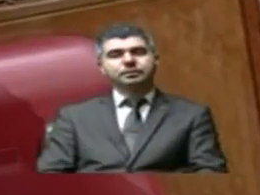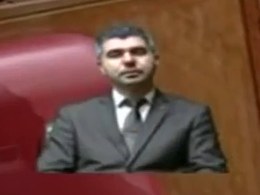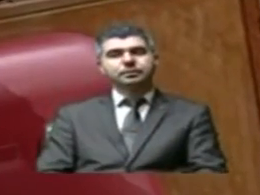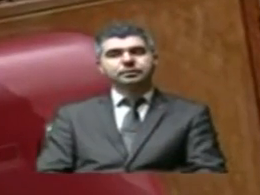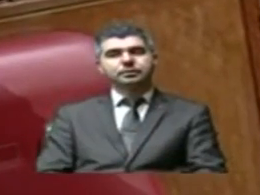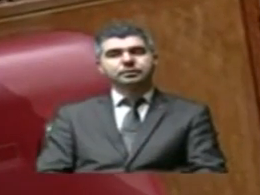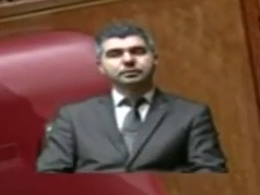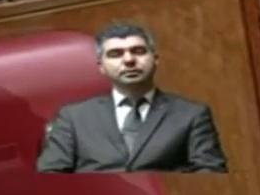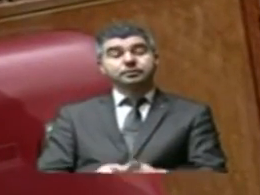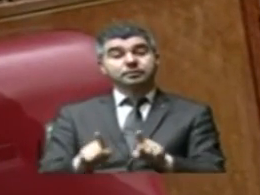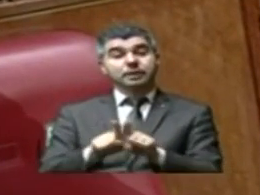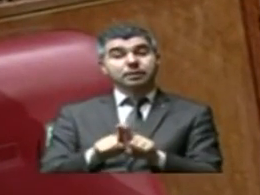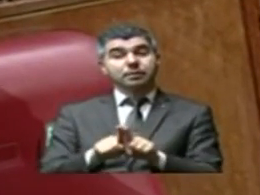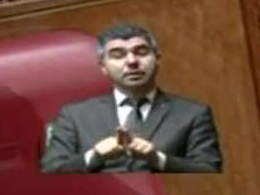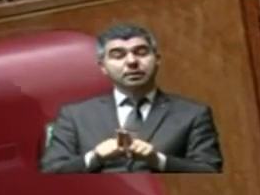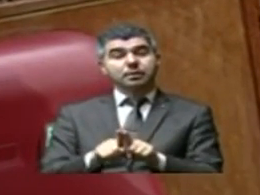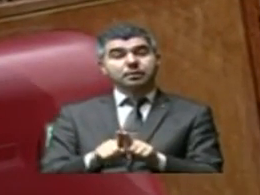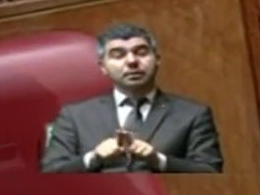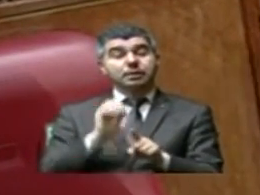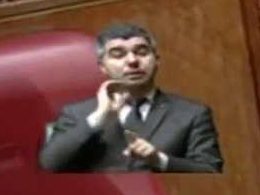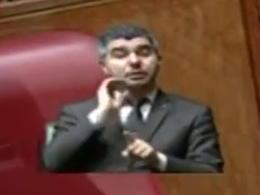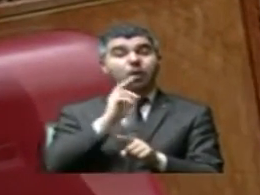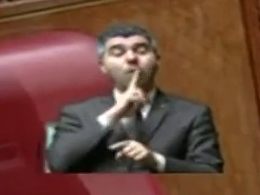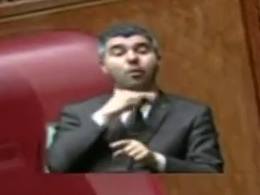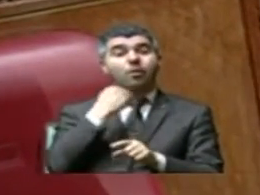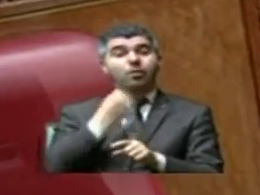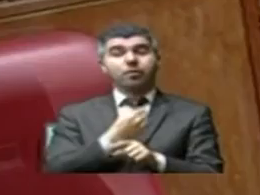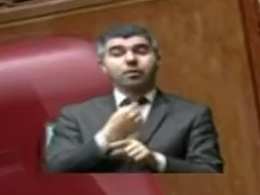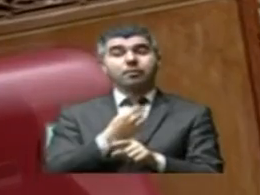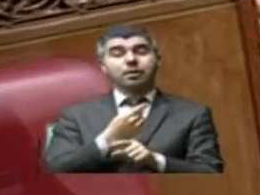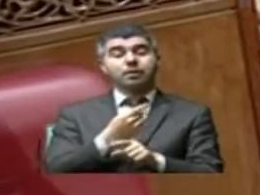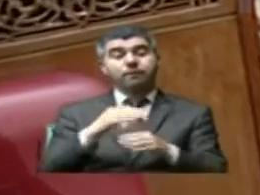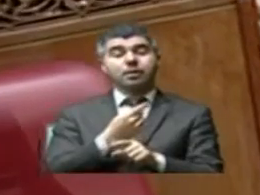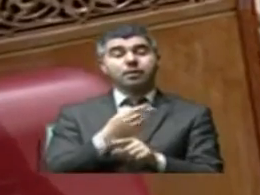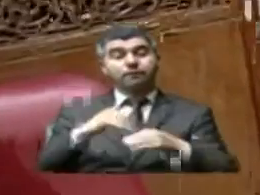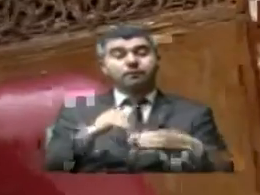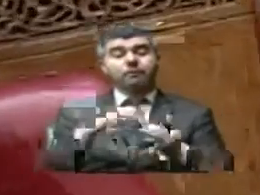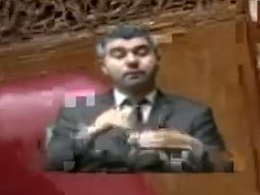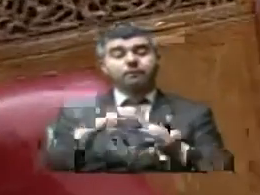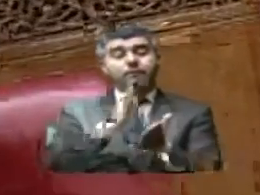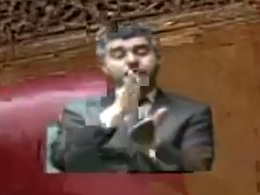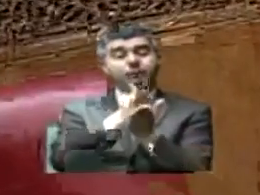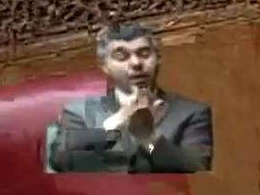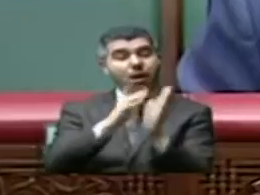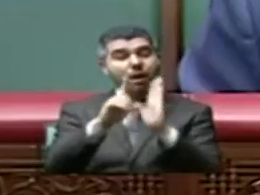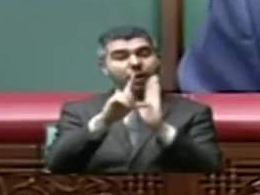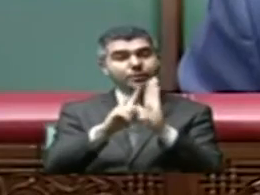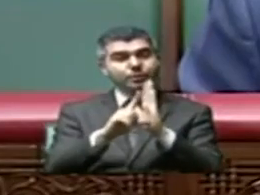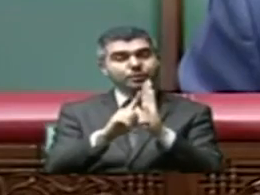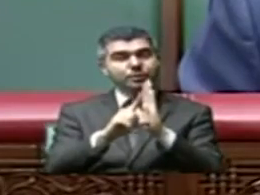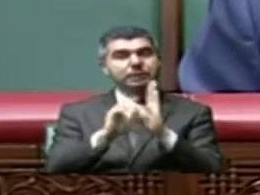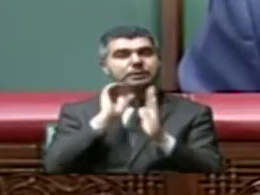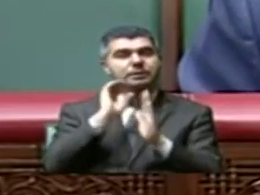ختمتم مداخلتكم، قلت الطريق الديمقراطيه الحكومه هي جزء من هذا الطريق، اعتقد ان هذا واحد المسار لا رجع مع